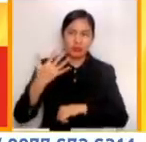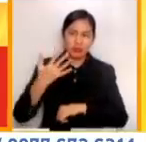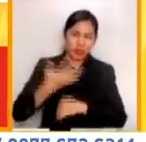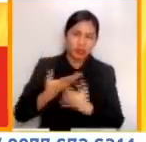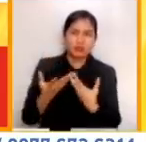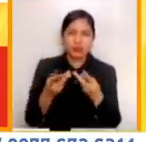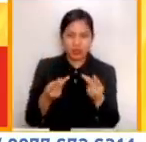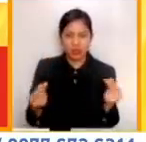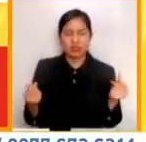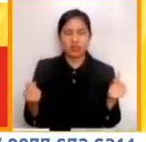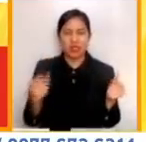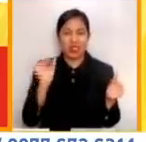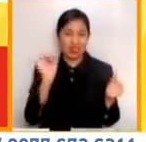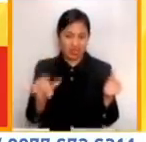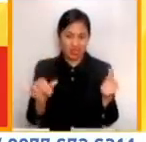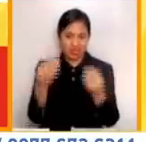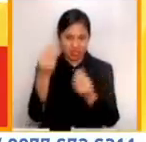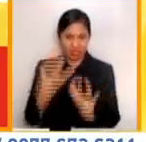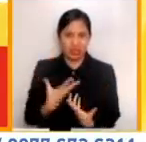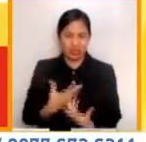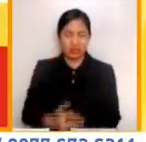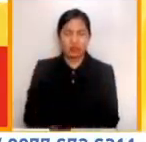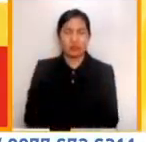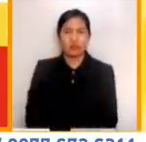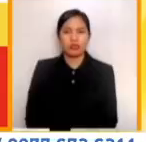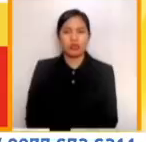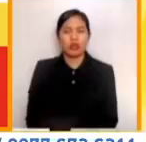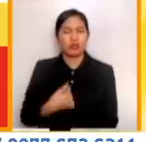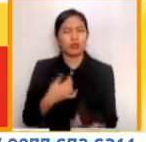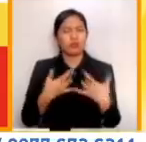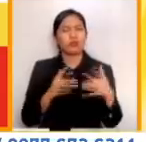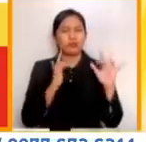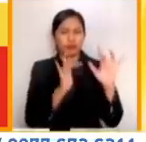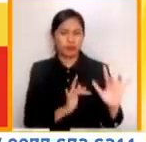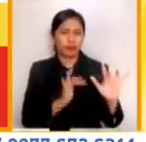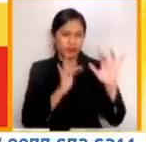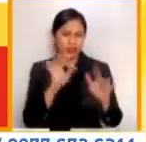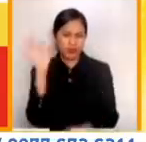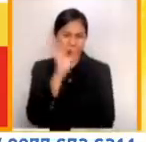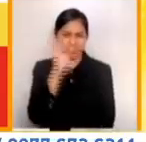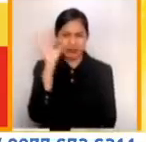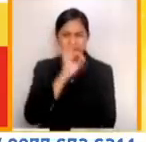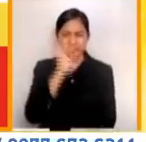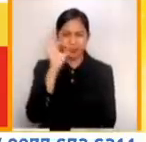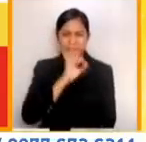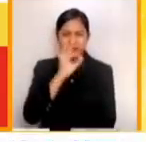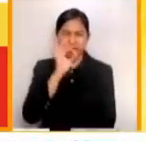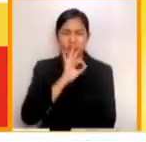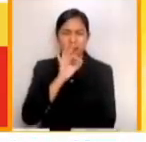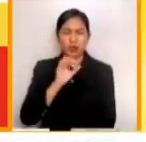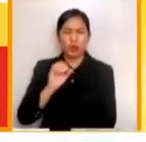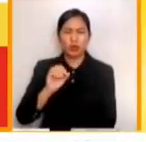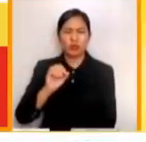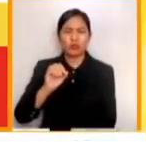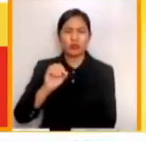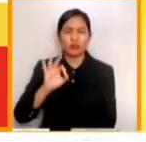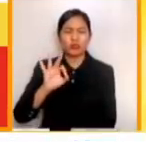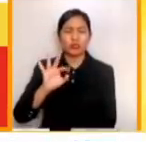ang sabi nila. Nahawa ako sa kababayan natin, ang mga OFW.